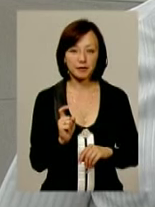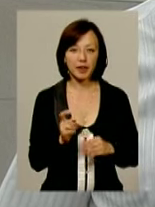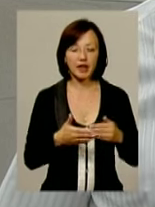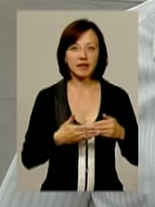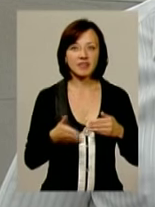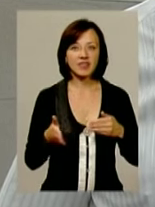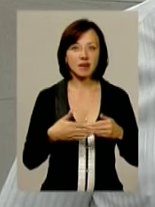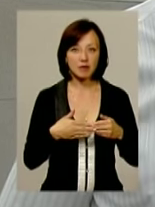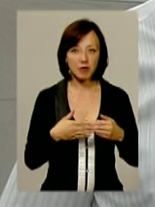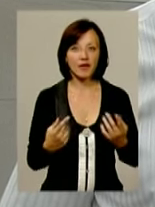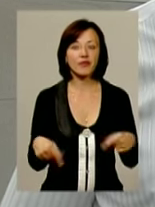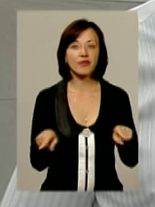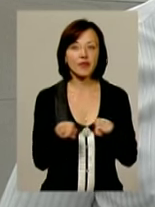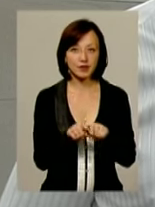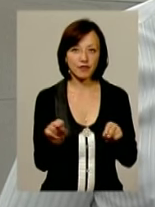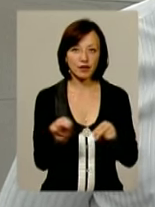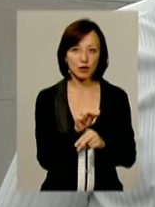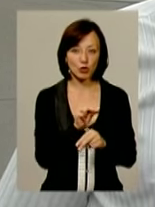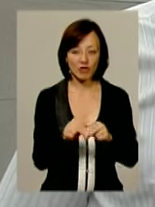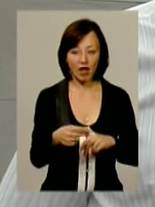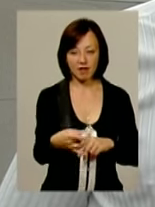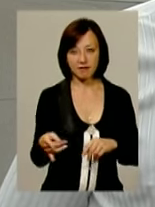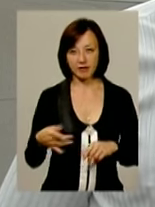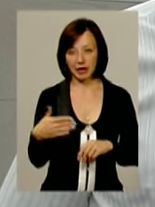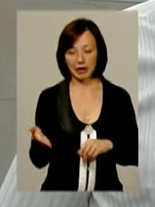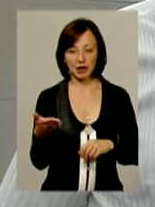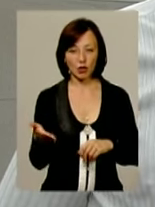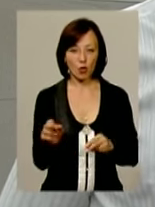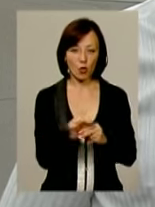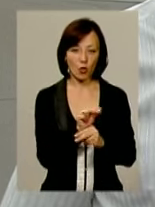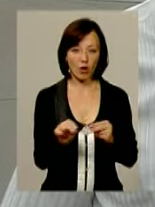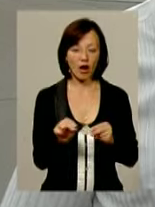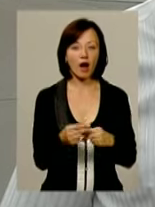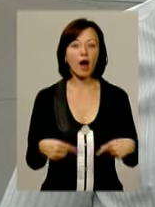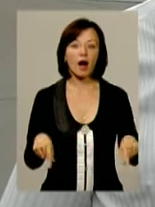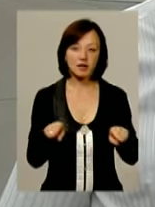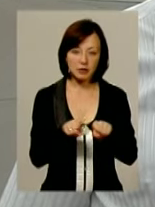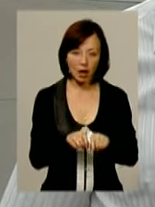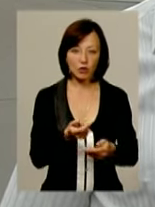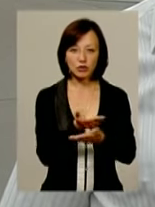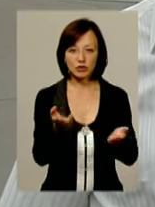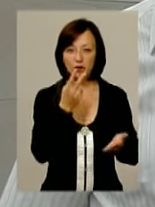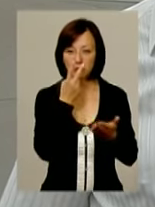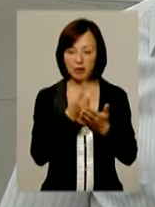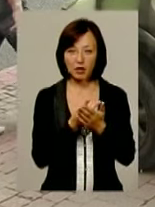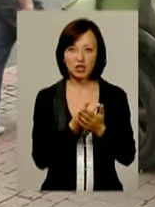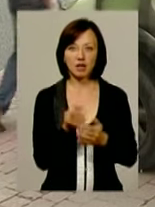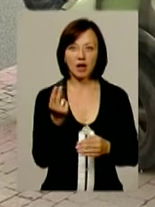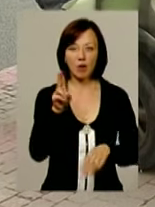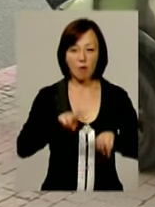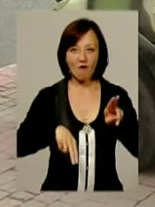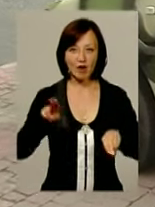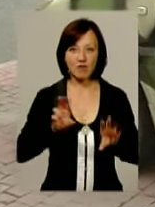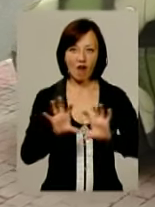дверми, значить, які ми теж підремонтували, крило, яке ми підрихтували. А також, як ви бачите, ми її оділи в камуфляж.